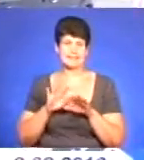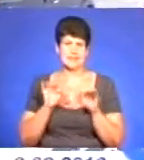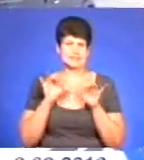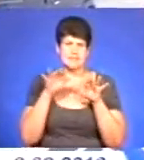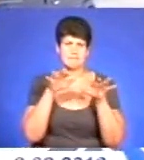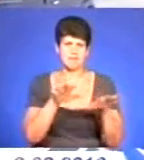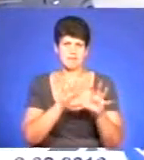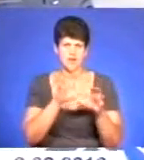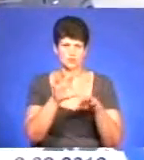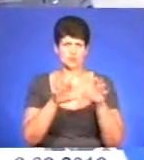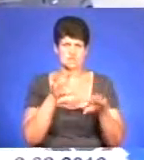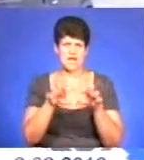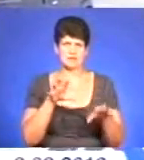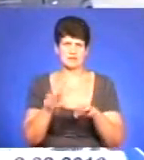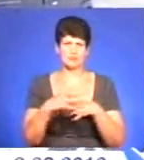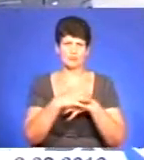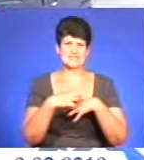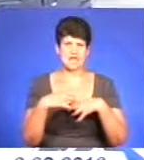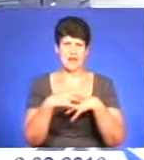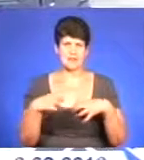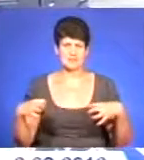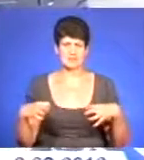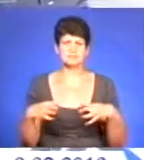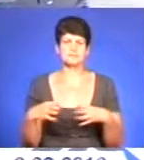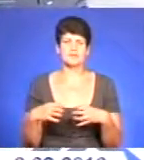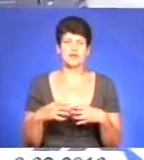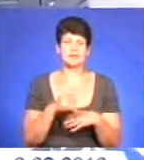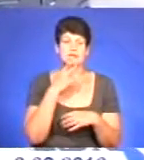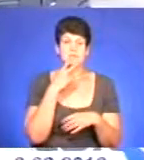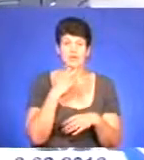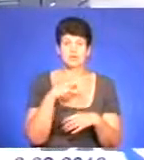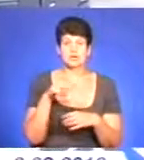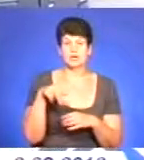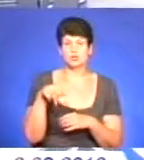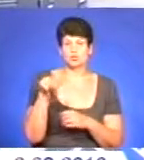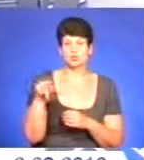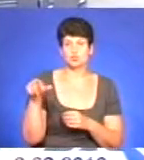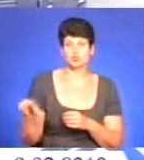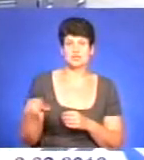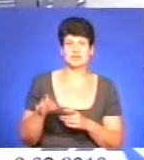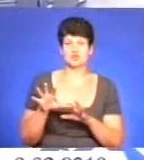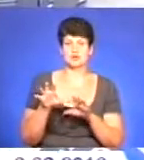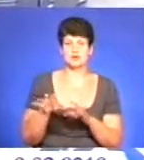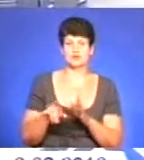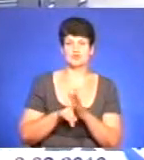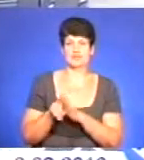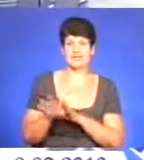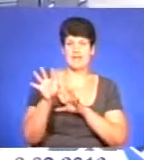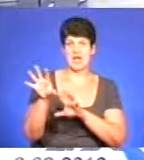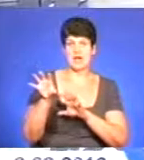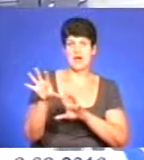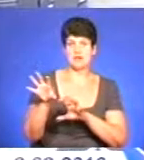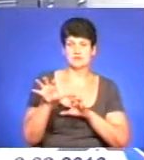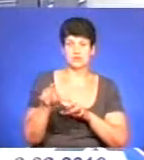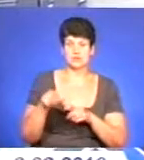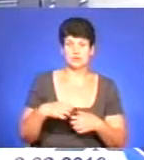там покусали або поцарапали, але бачила, як просто йдуть люди і собаки бродячі починають гавкати на них інтенсивно, і